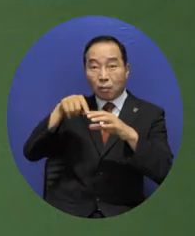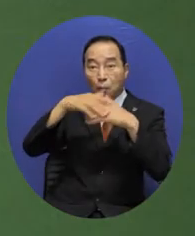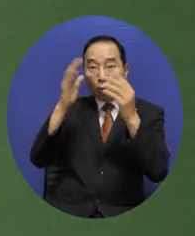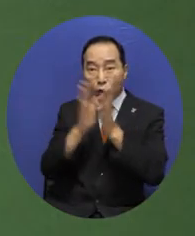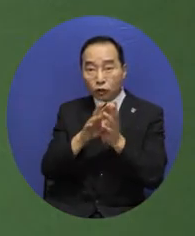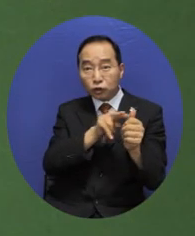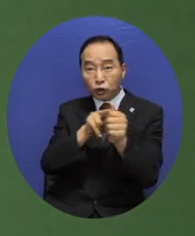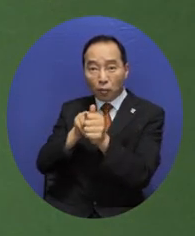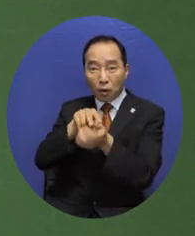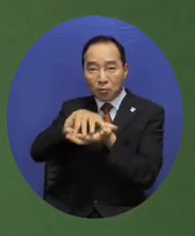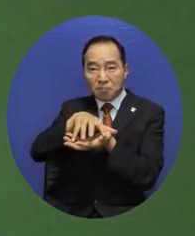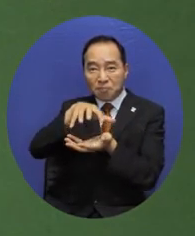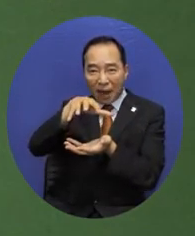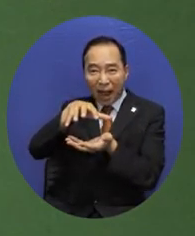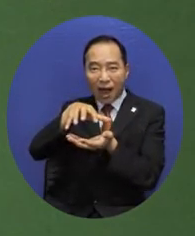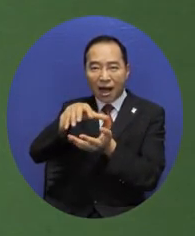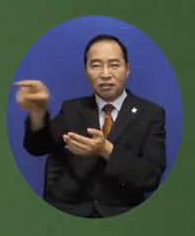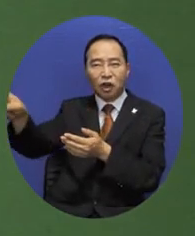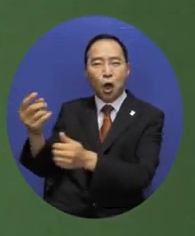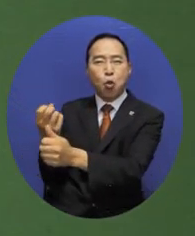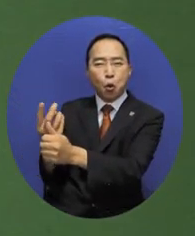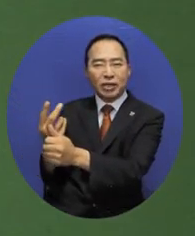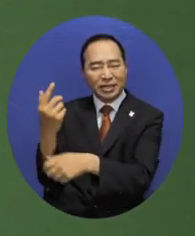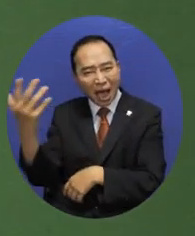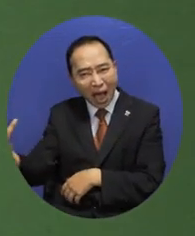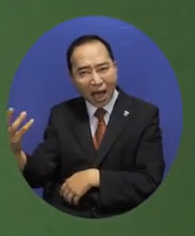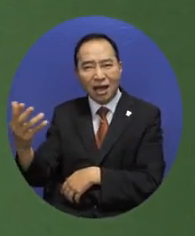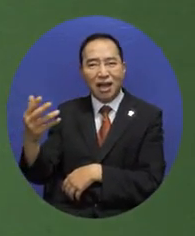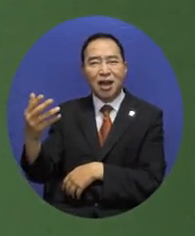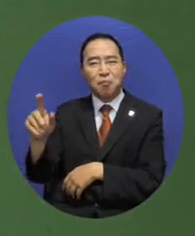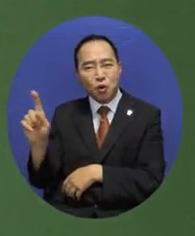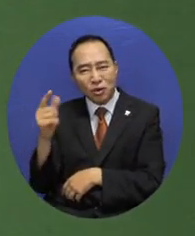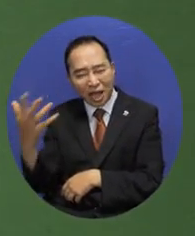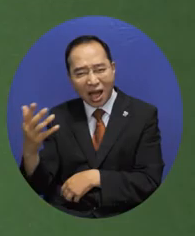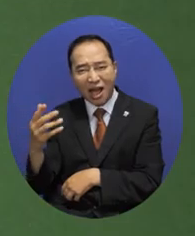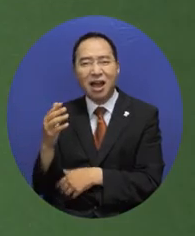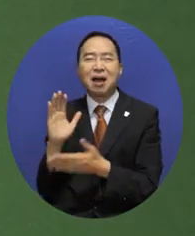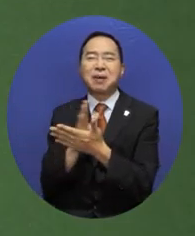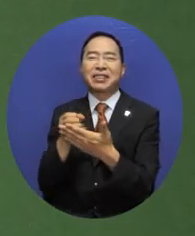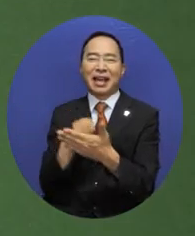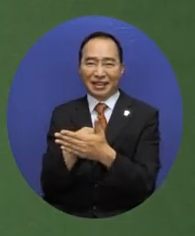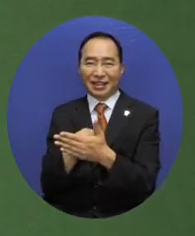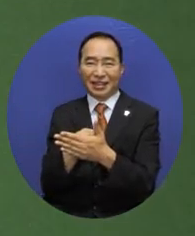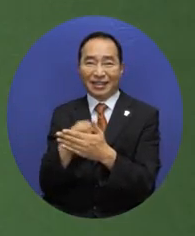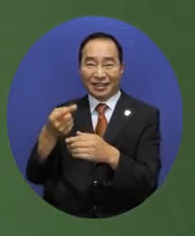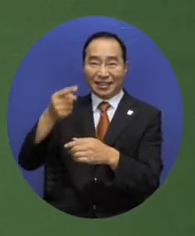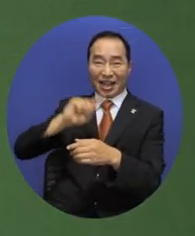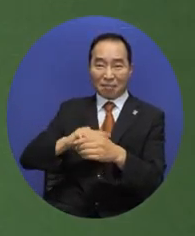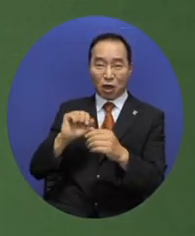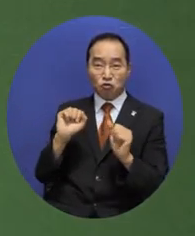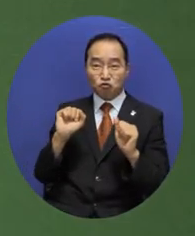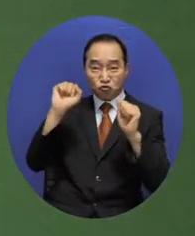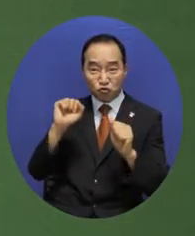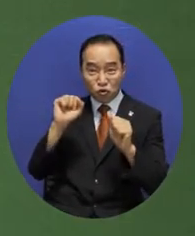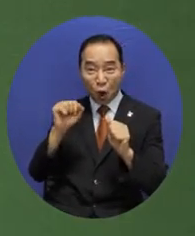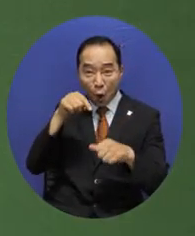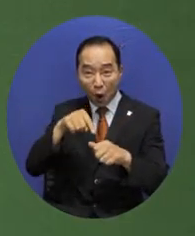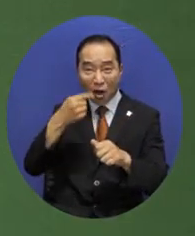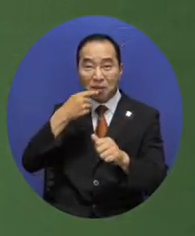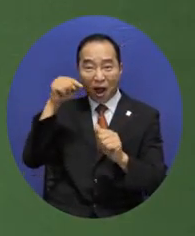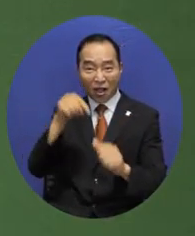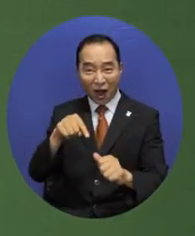정보를 모아서 저건 토끼다, 너보다 약하다 이렇게 판단을 합니다. 그리고 운동신경세포한테 명령을 내립니다.